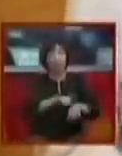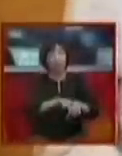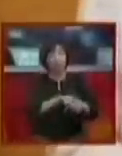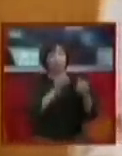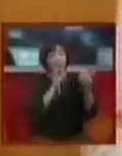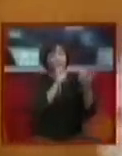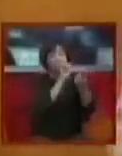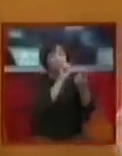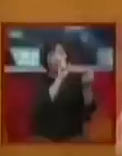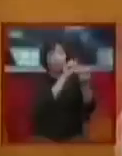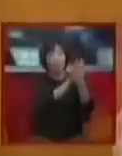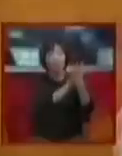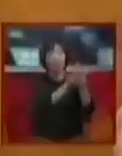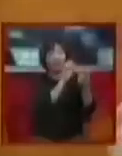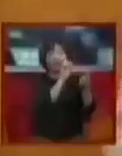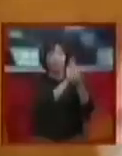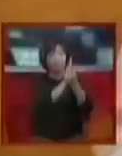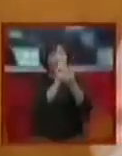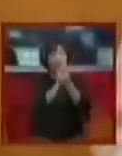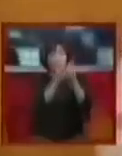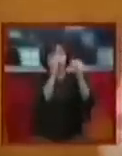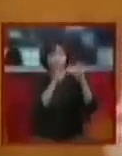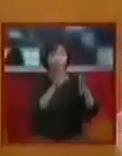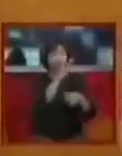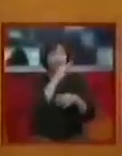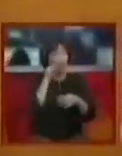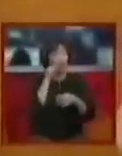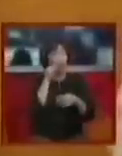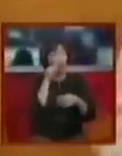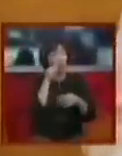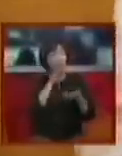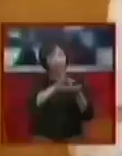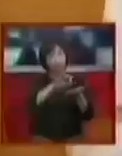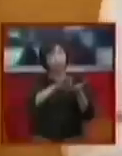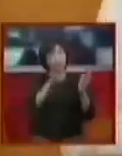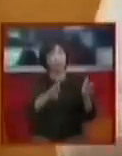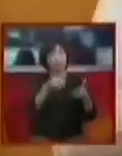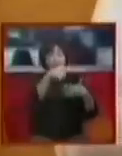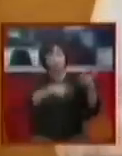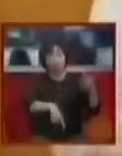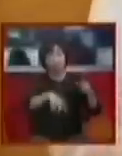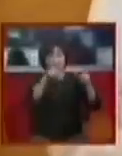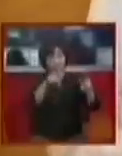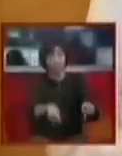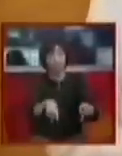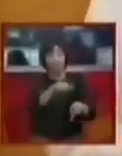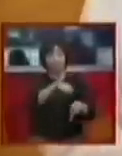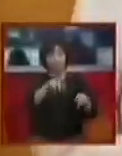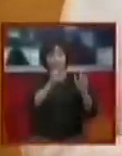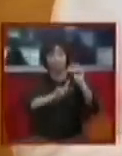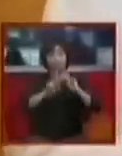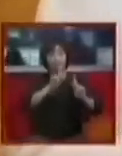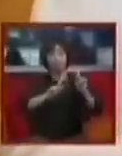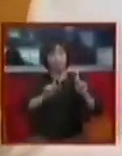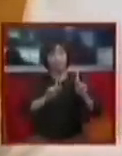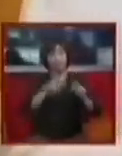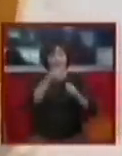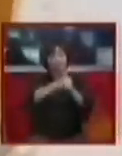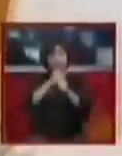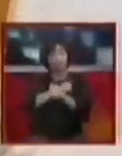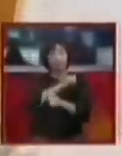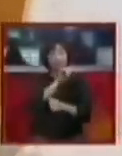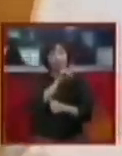guro, piloto, inenyero, tsuper, ahente sa call center, karaniwang Pilipino, sa bawat Juan at Juanal de la Cruz